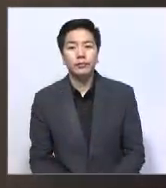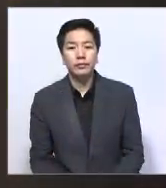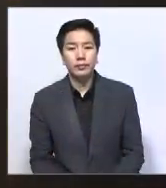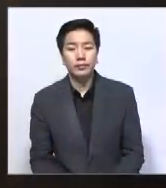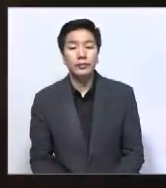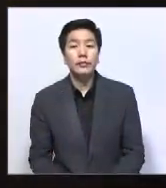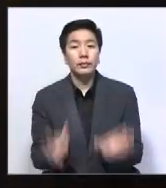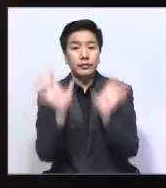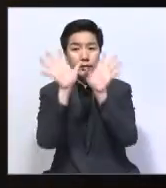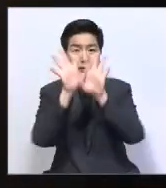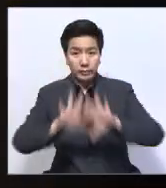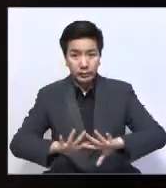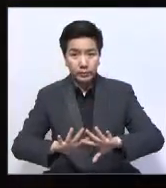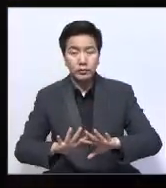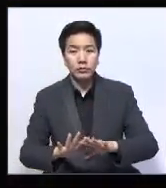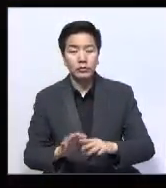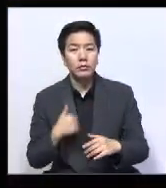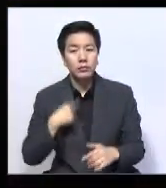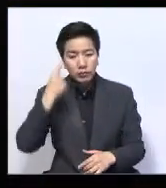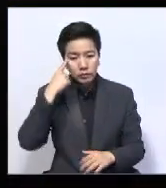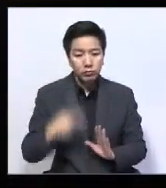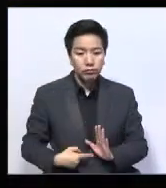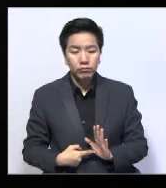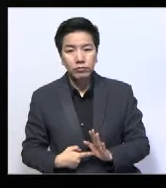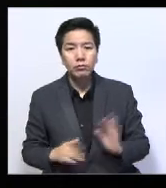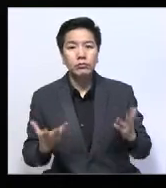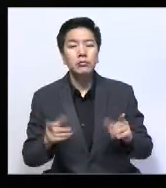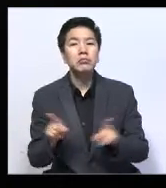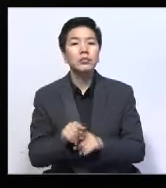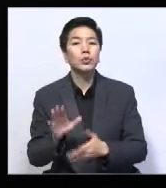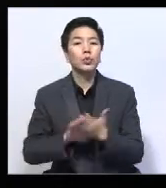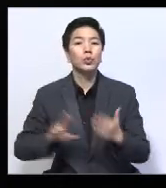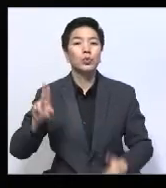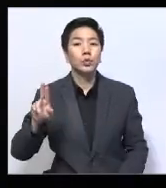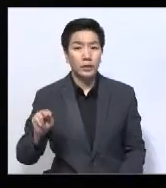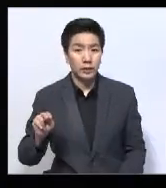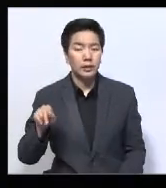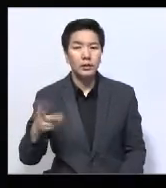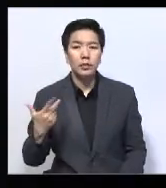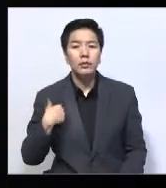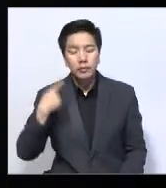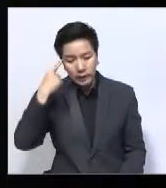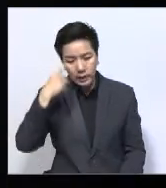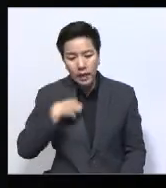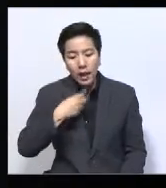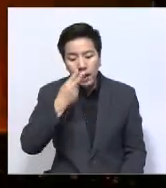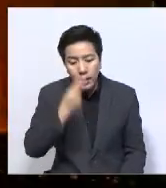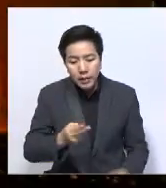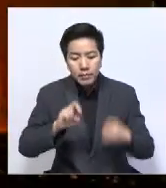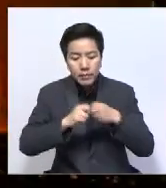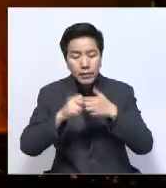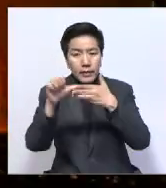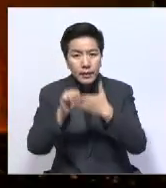ขณะที่อาเซียนเองก็ยังไม่มีท่าทีในเรื่องดังกล่าวนะคะเช่นเดียวกับ UN หรือว่าสหประชาชาติค่ะที่อยากจะเห็นความพยายามที่จะ